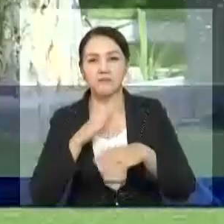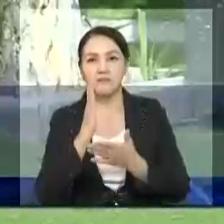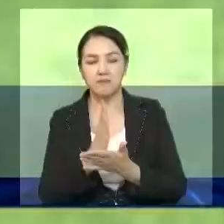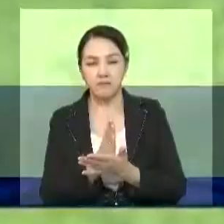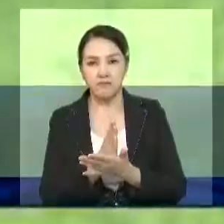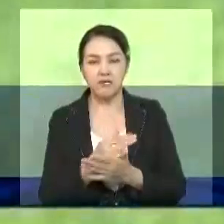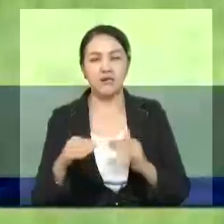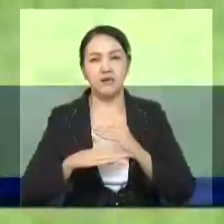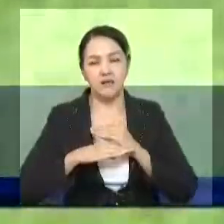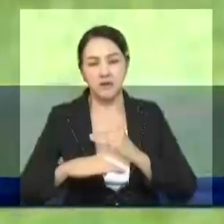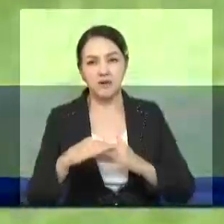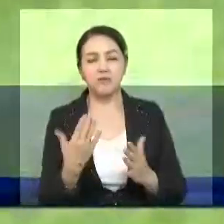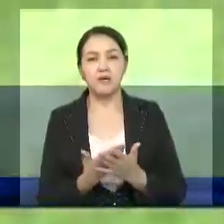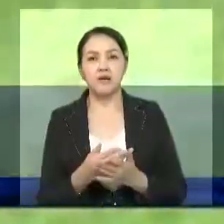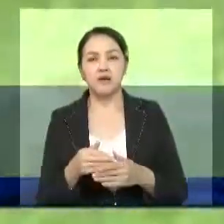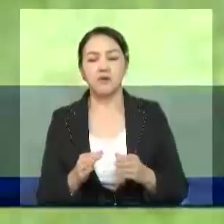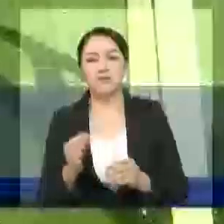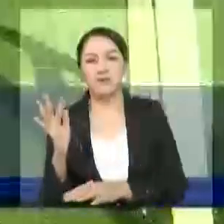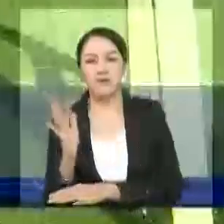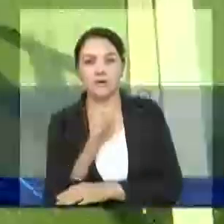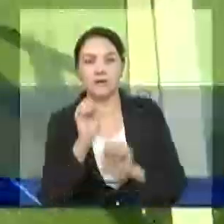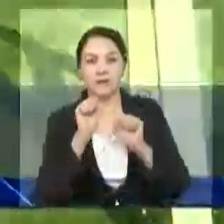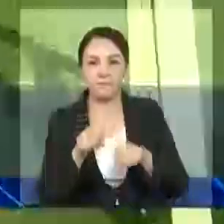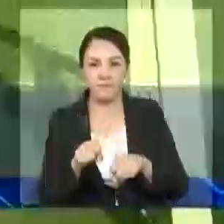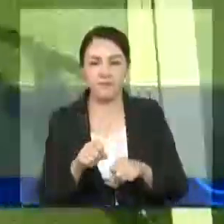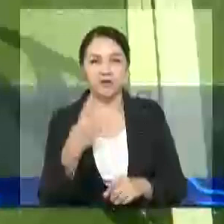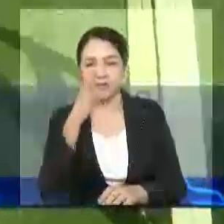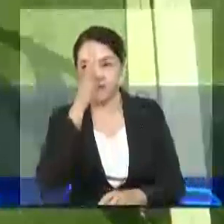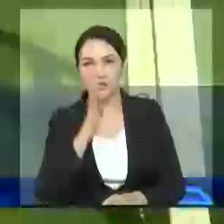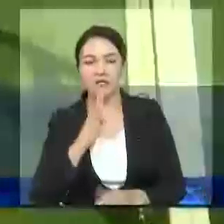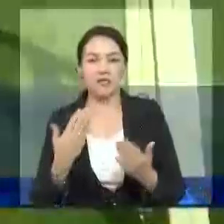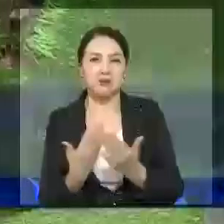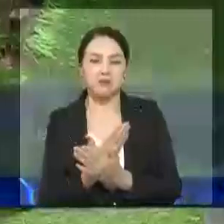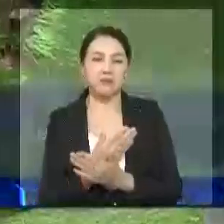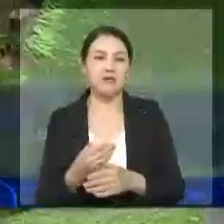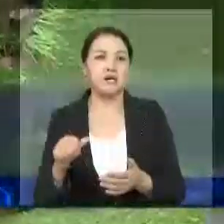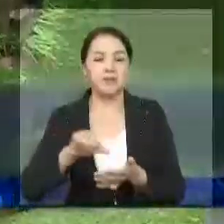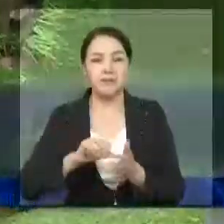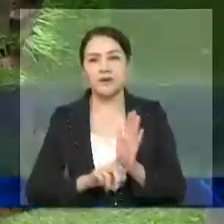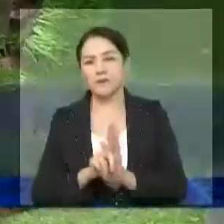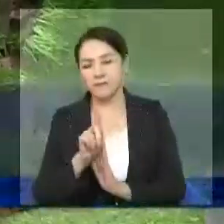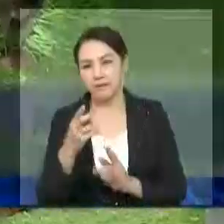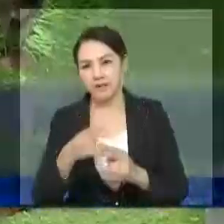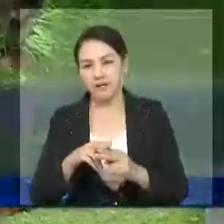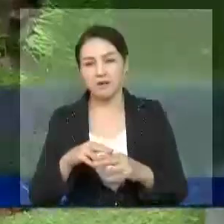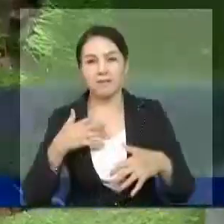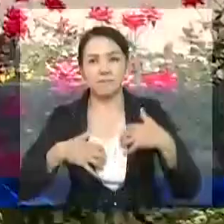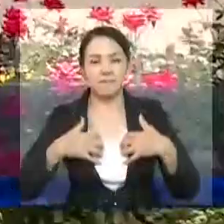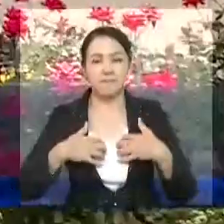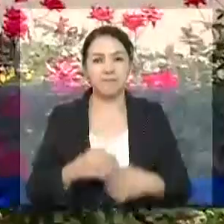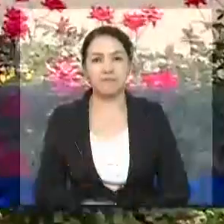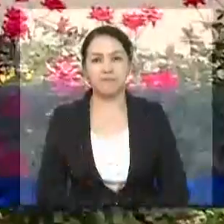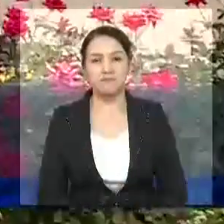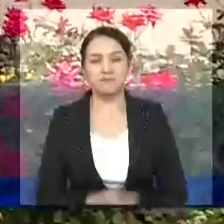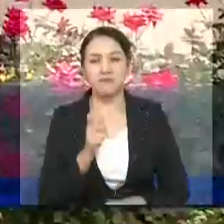бар. Асфальт төсеп, аулаңызға көше шамын орнатуға да болады. 4 айдан кейін жаңа жобаларды қабылдау басталады. Сондықтан қапы қалмаңыз.